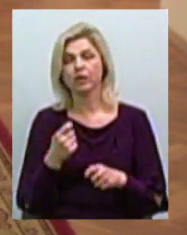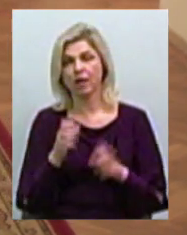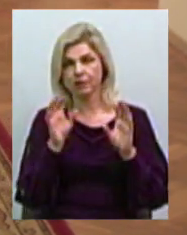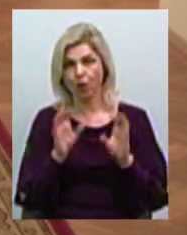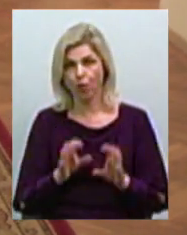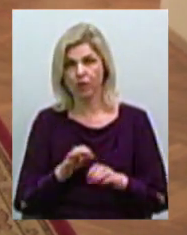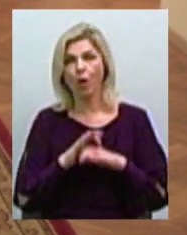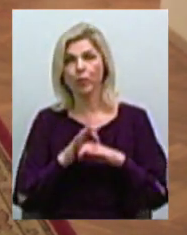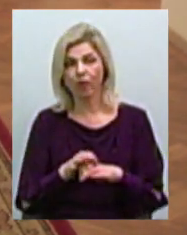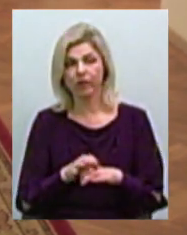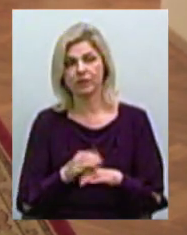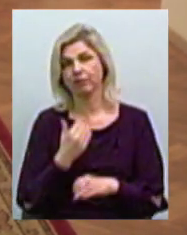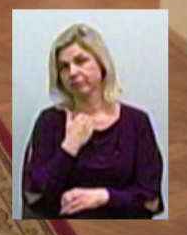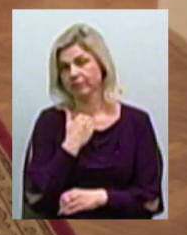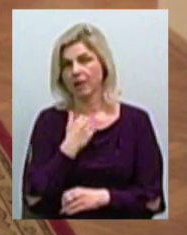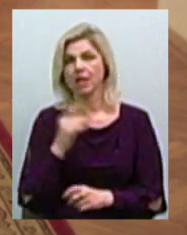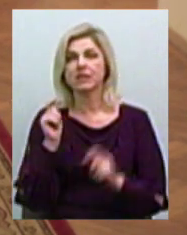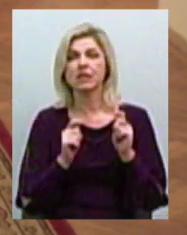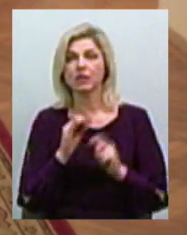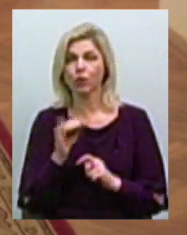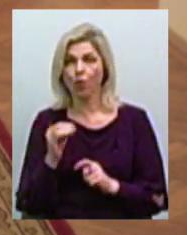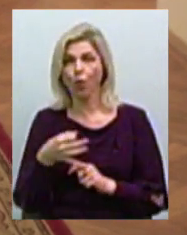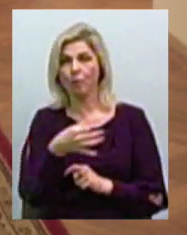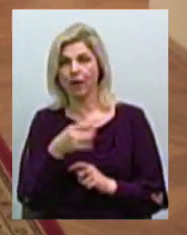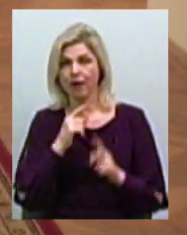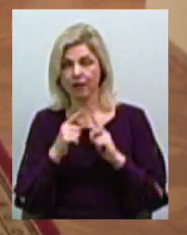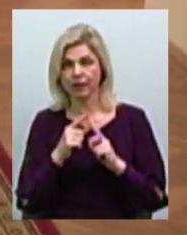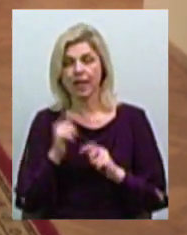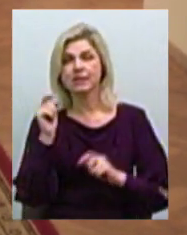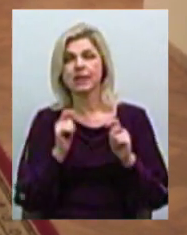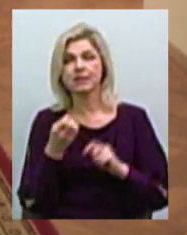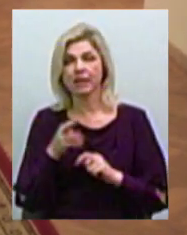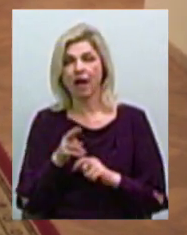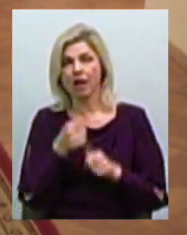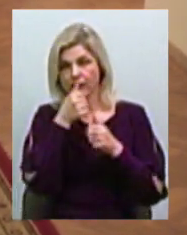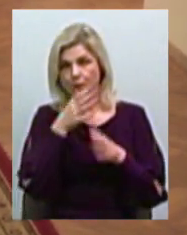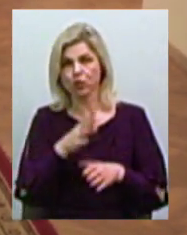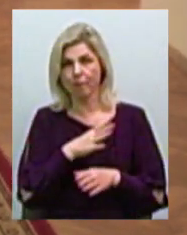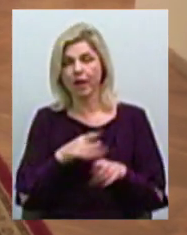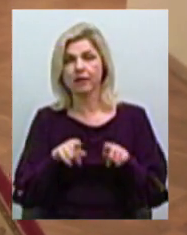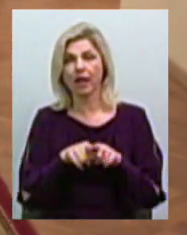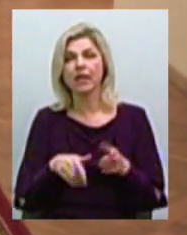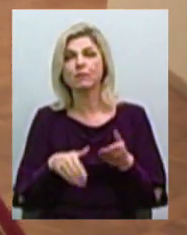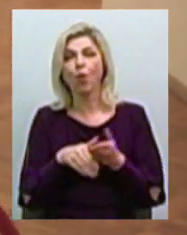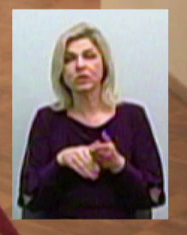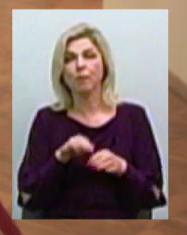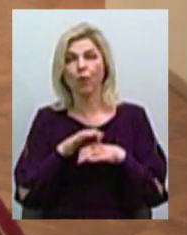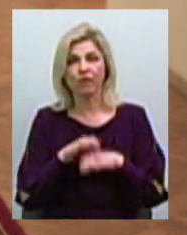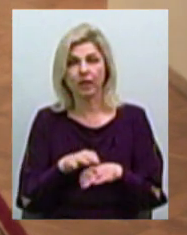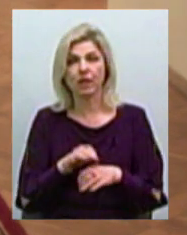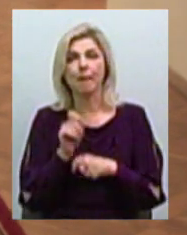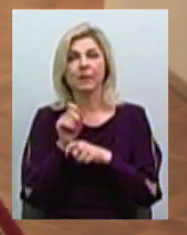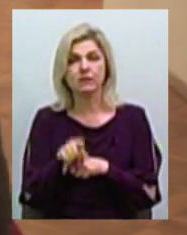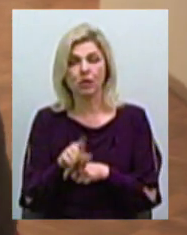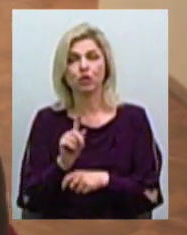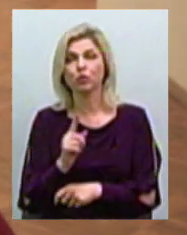провести нібито сесію обласної ради. Сесія не може бути в такий спосіб проведена і призначена,